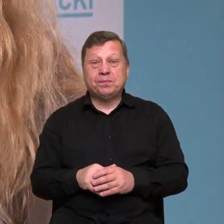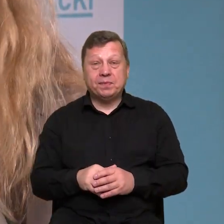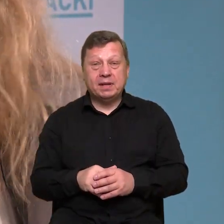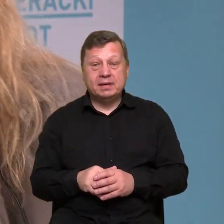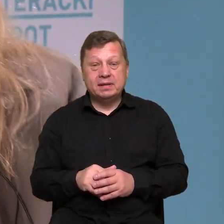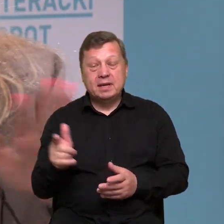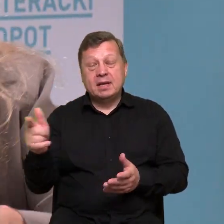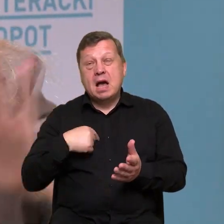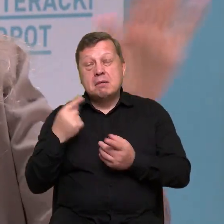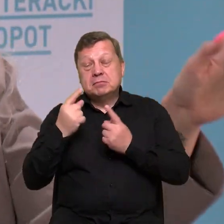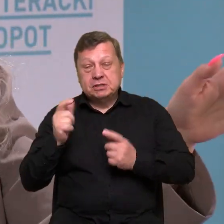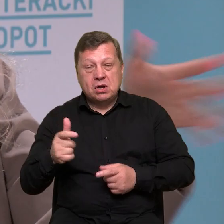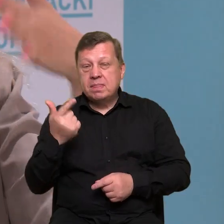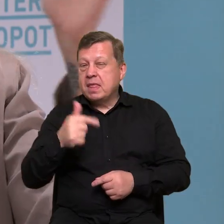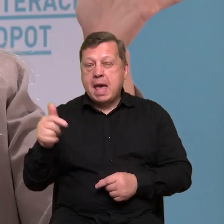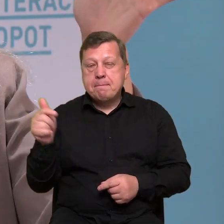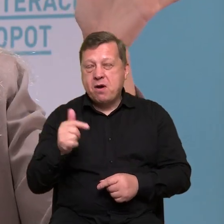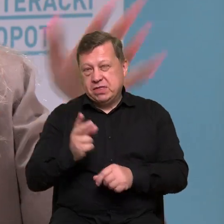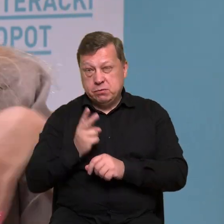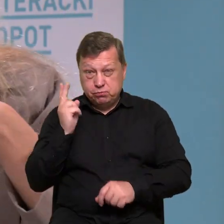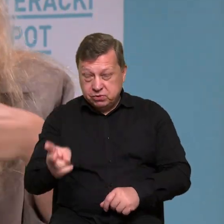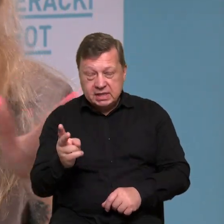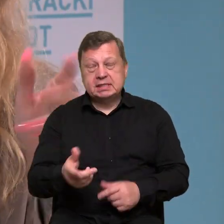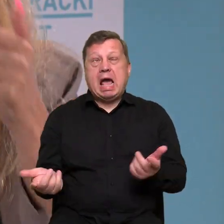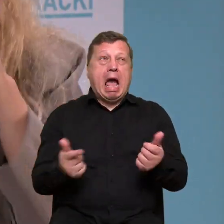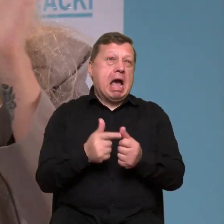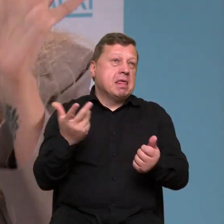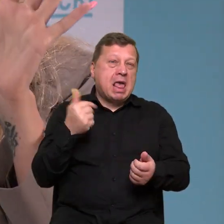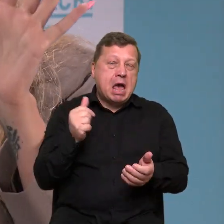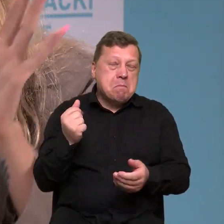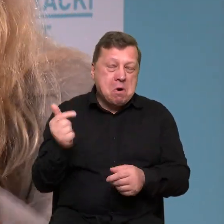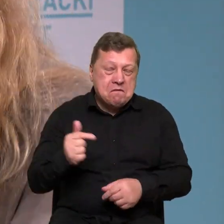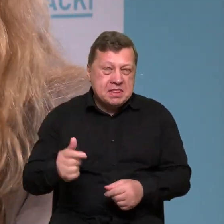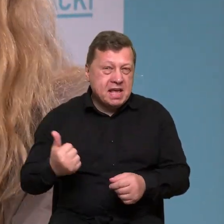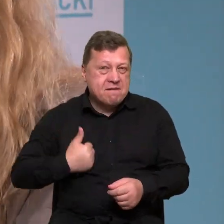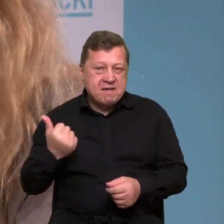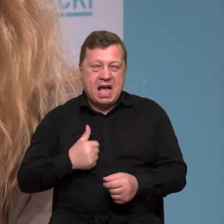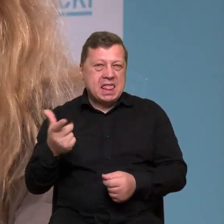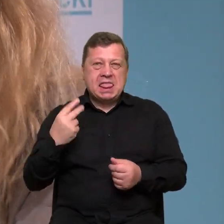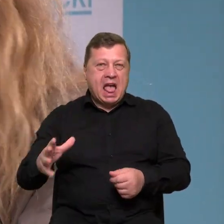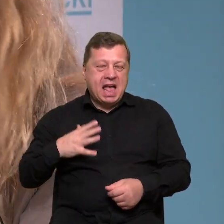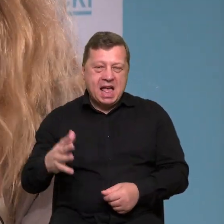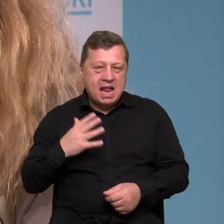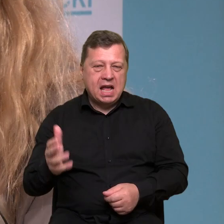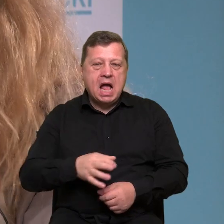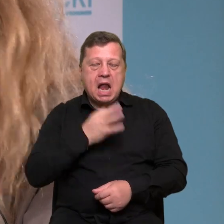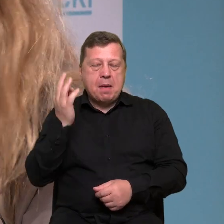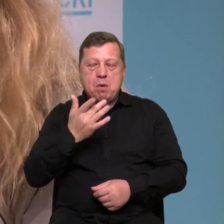nie, tak się sugeruje, że nie powinny przesadzać, nie powinny się chwalić, bo to nie jest eleganckie, niech lepiej mówią o jednej rzeczy.